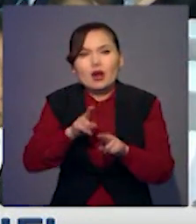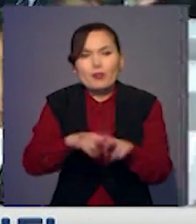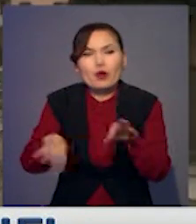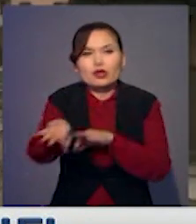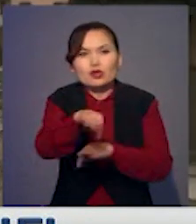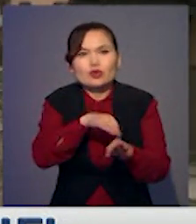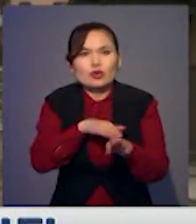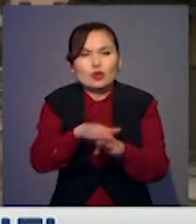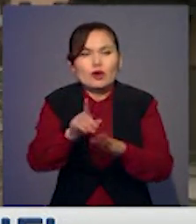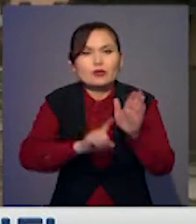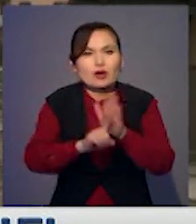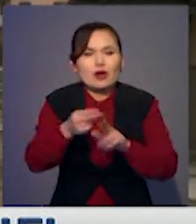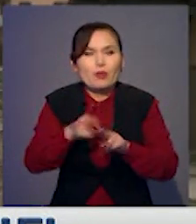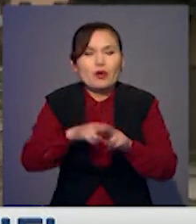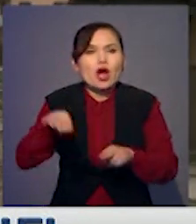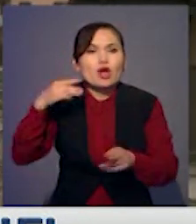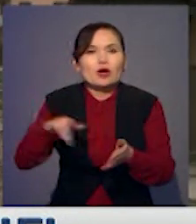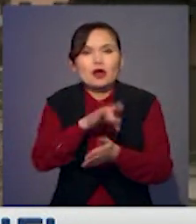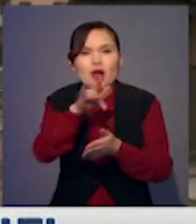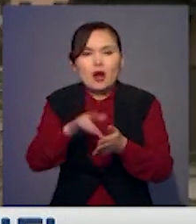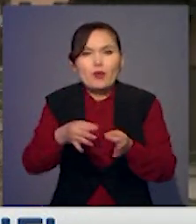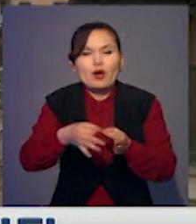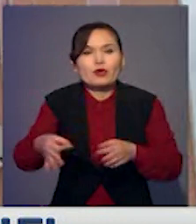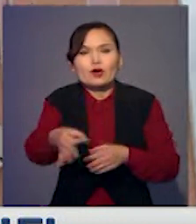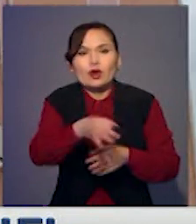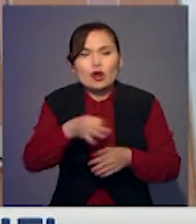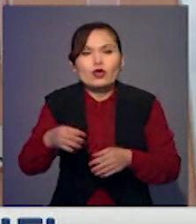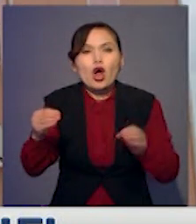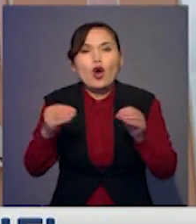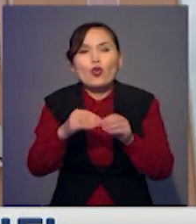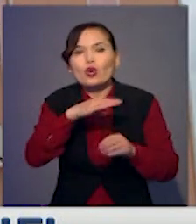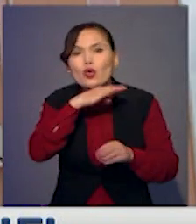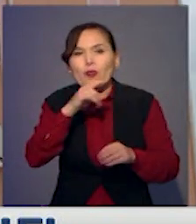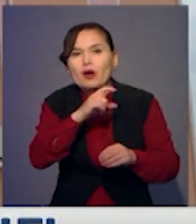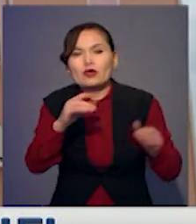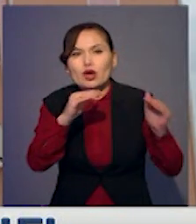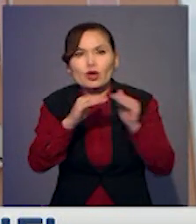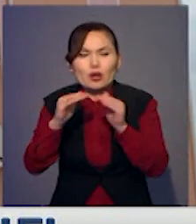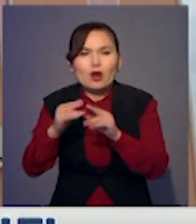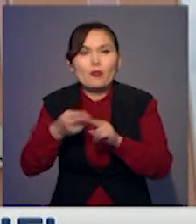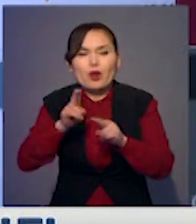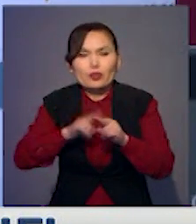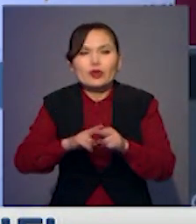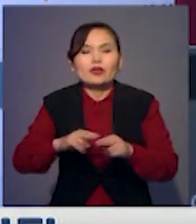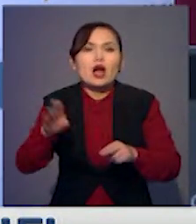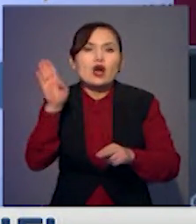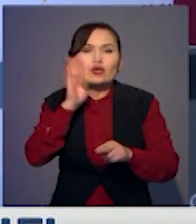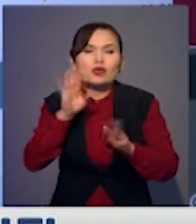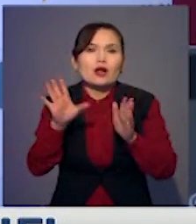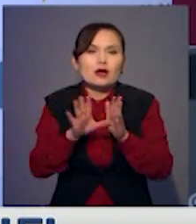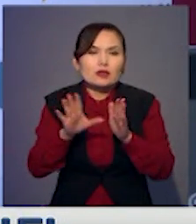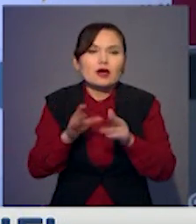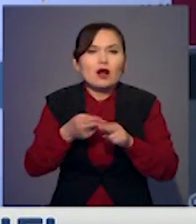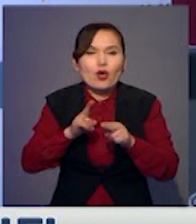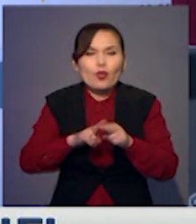жұмыстар қолға алынды. Мәселен, шаһардағы Отырар Мөлдек ауданындағы 10 көпқабатты тұрғын үй коммуналдық төлемдерді есептейтін е-шаңырақ